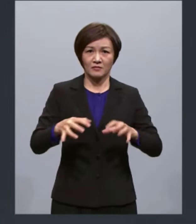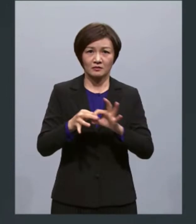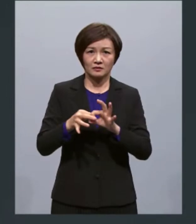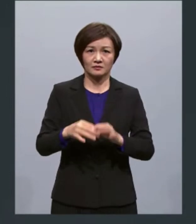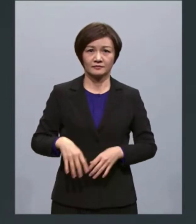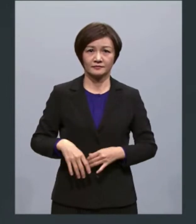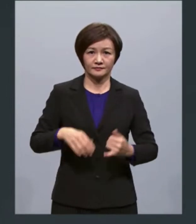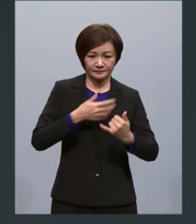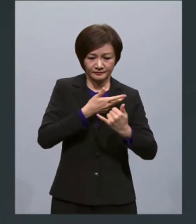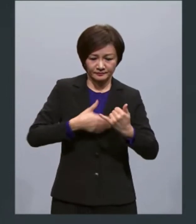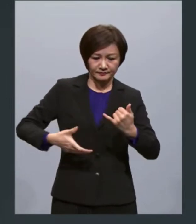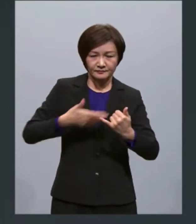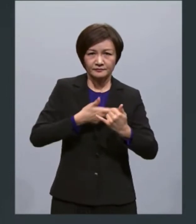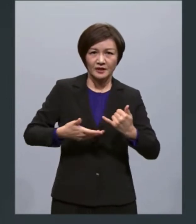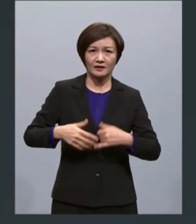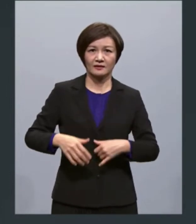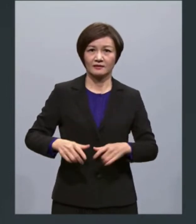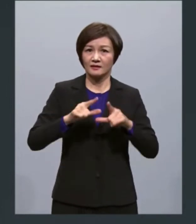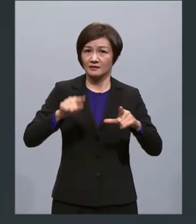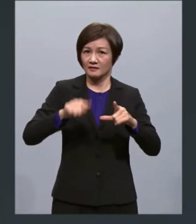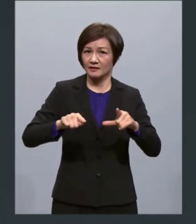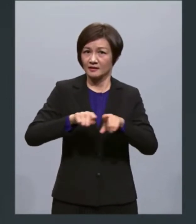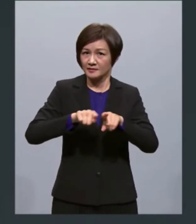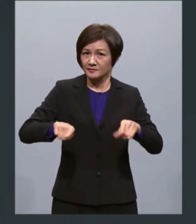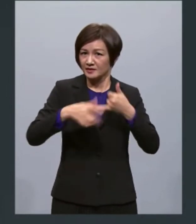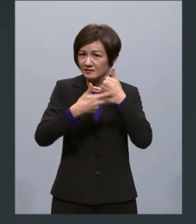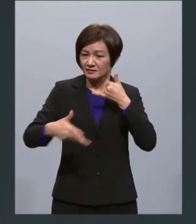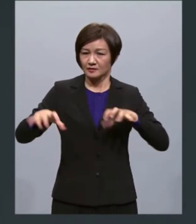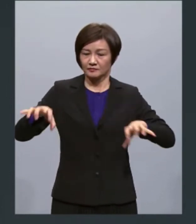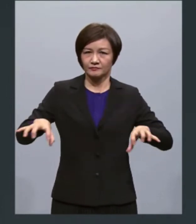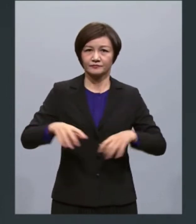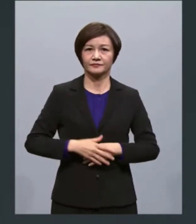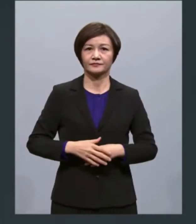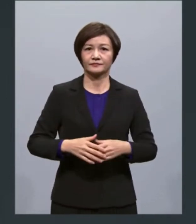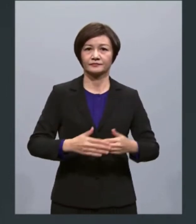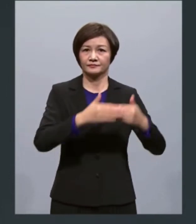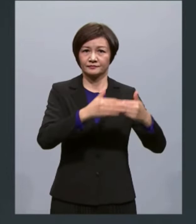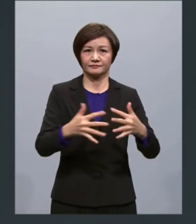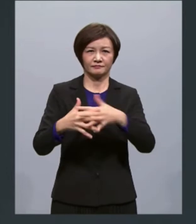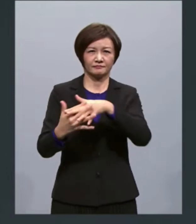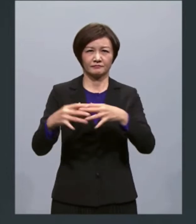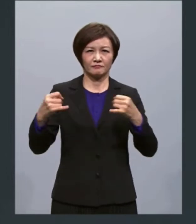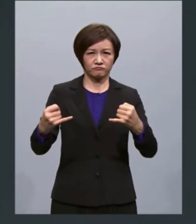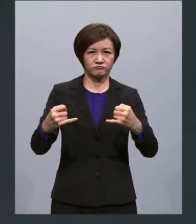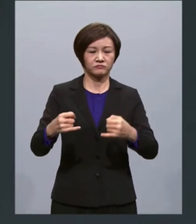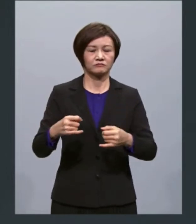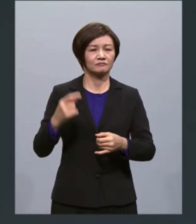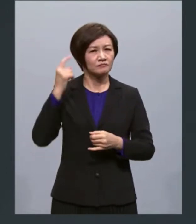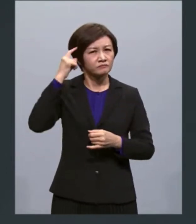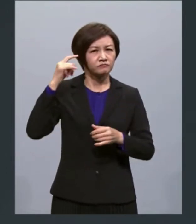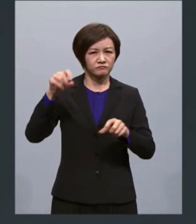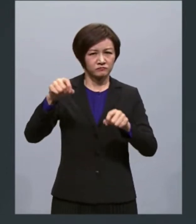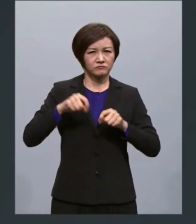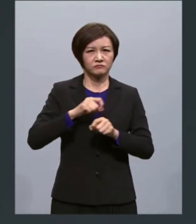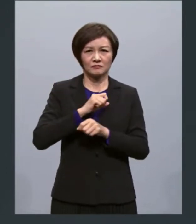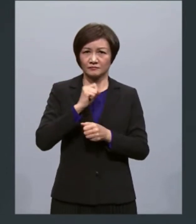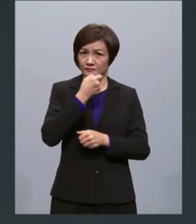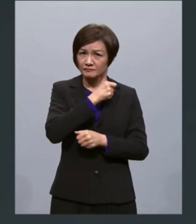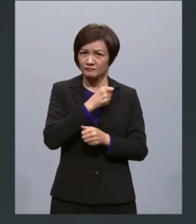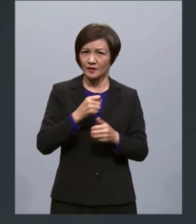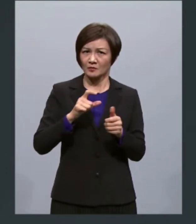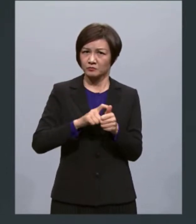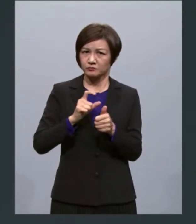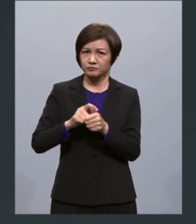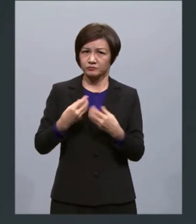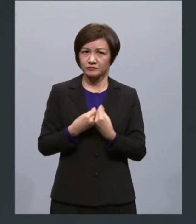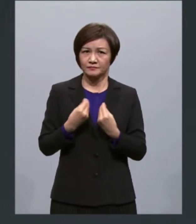湾海峡两岸，而是太平洋两岸，必须在中美对抗的架构下来思考台湾的议题。